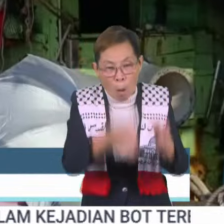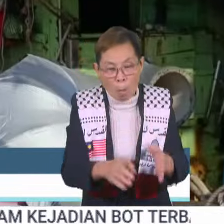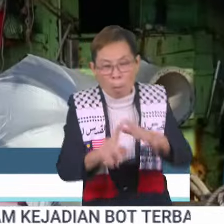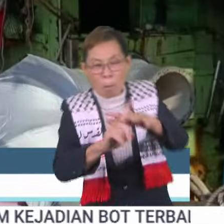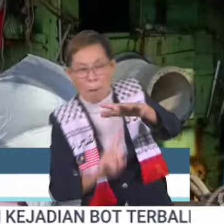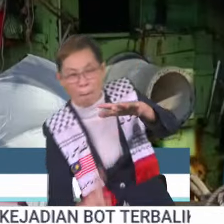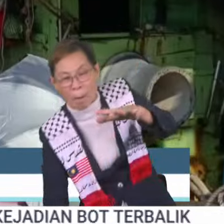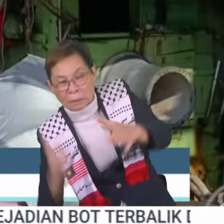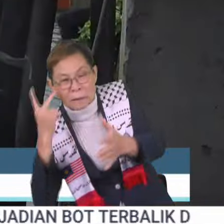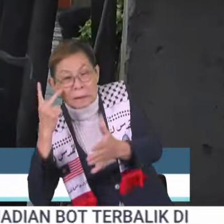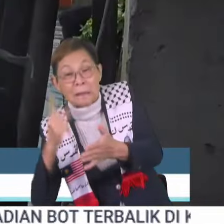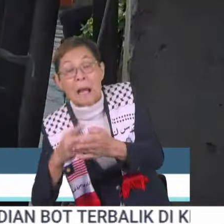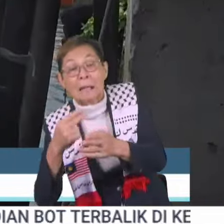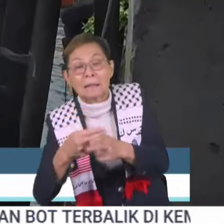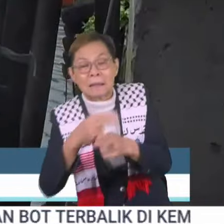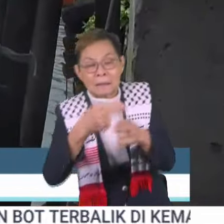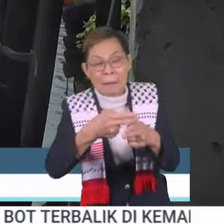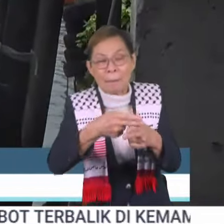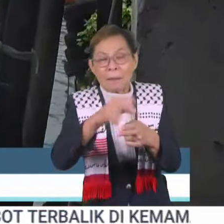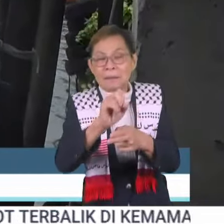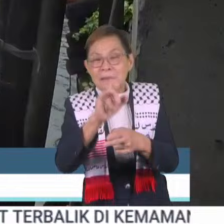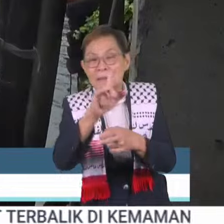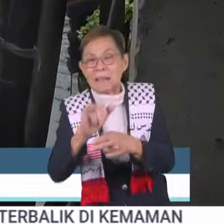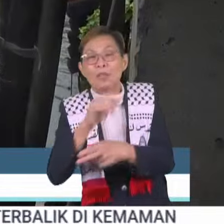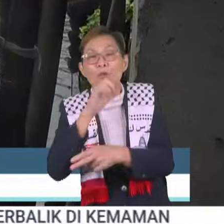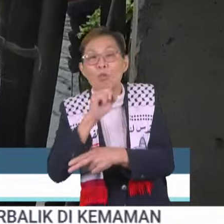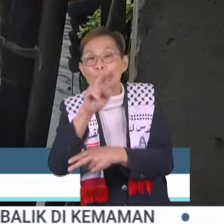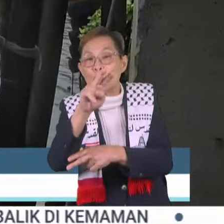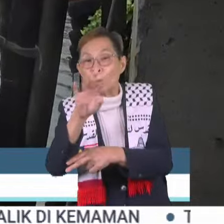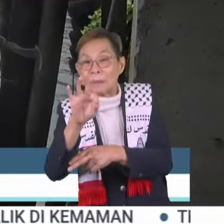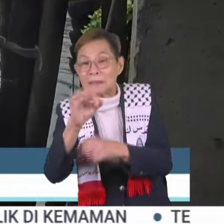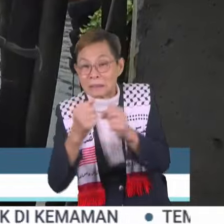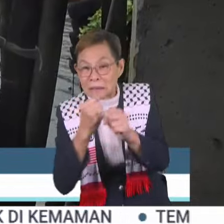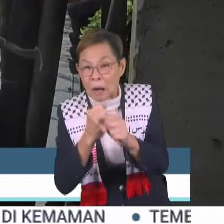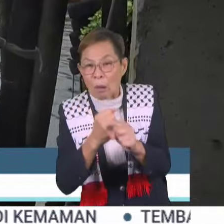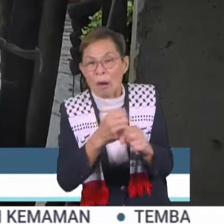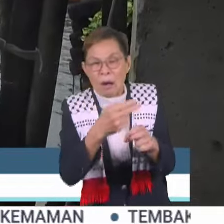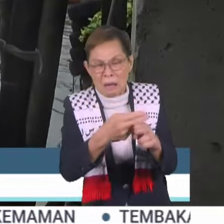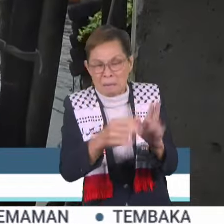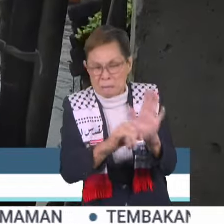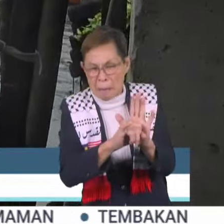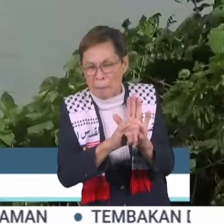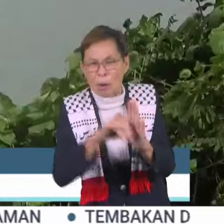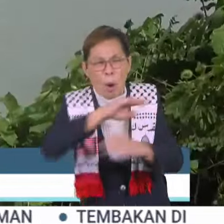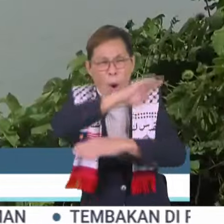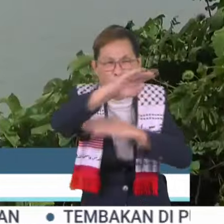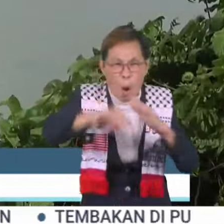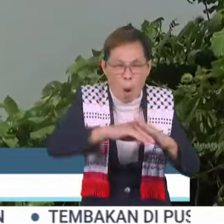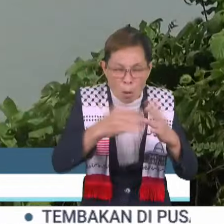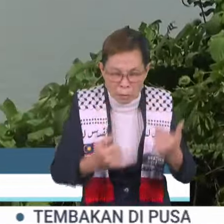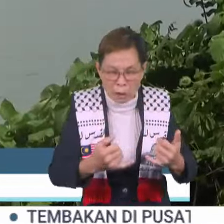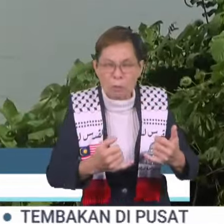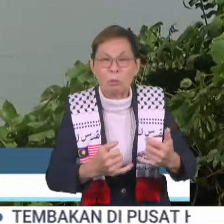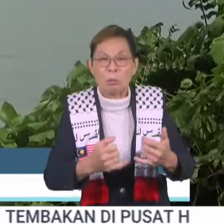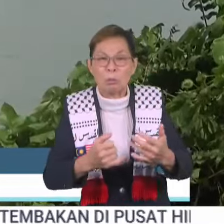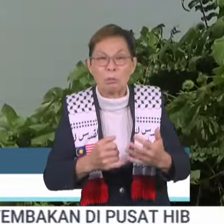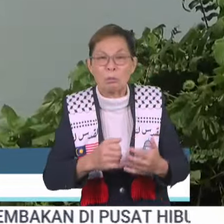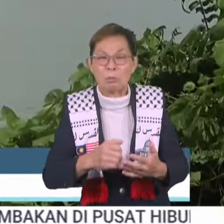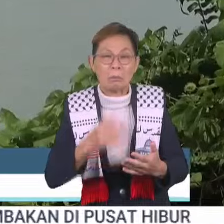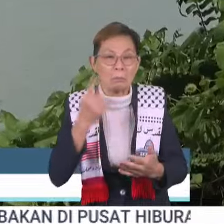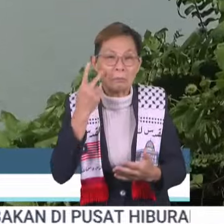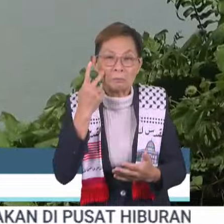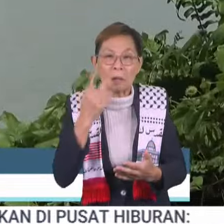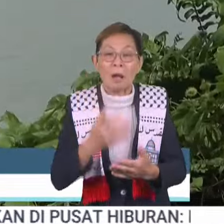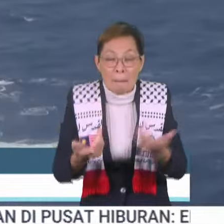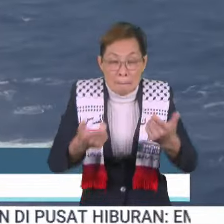lemas hanya dikenali sebagai Siti Zamimah, 29 tahun, manakala identiti sebenar kesemua mangsa sedang dikenal pasti.